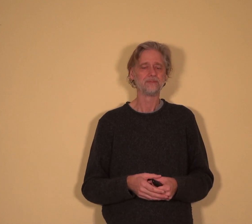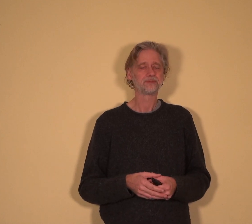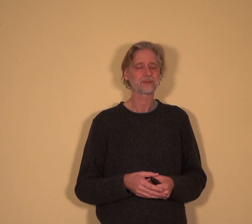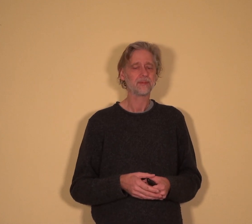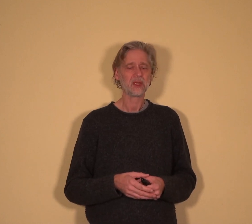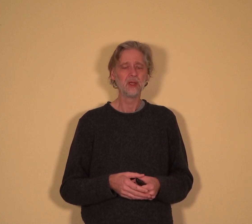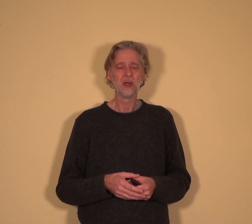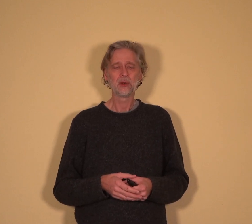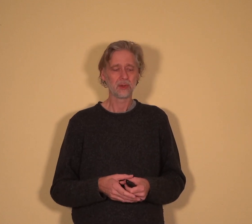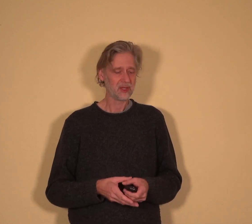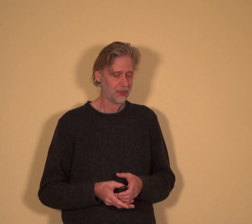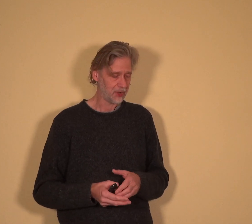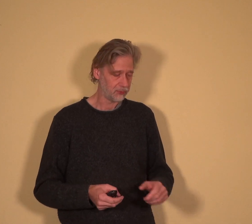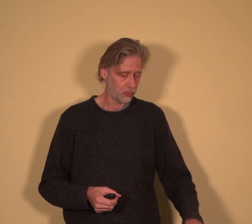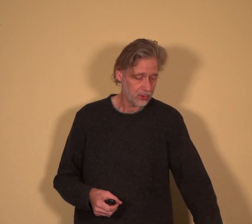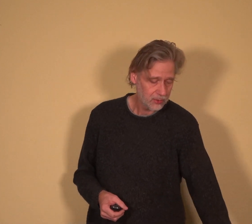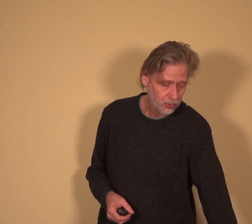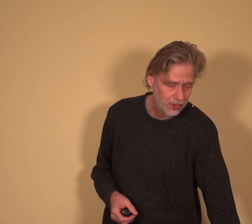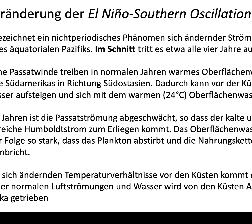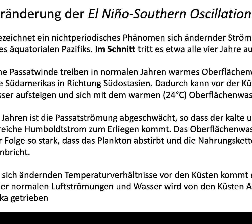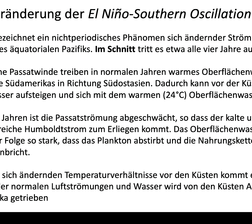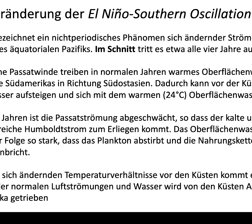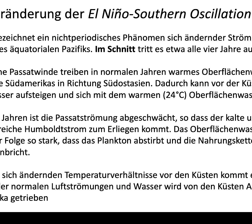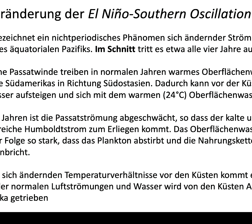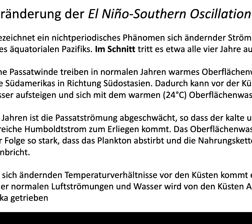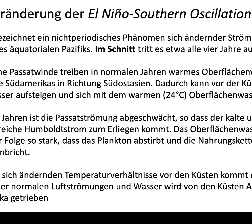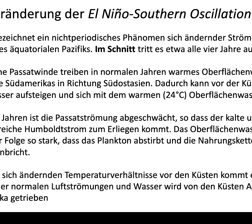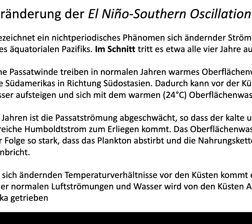Meeresströmungen. Und ich habe hier mal eine Folie vorbereitet.